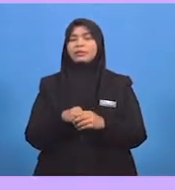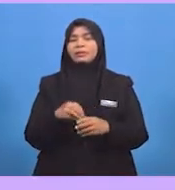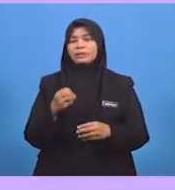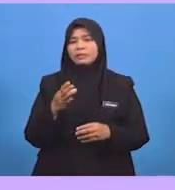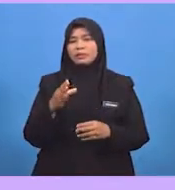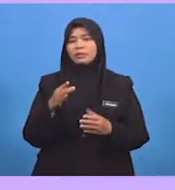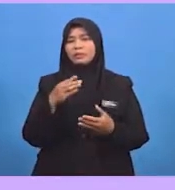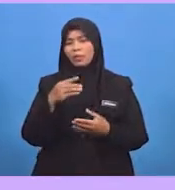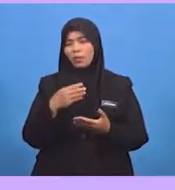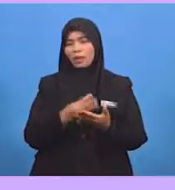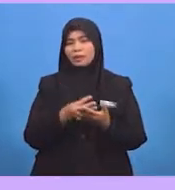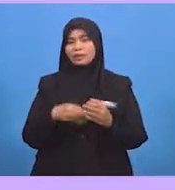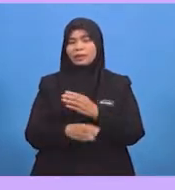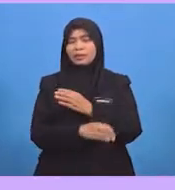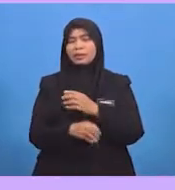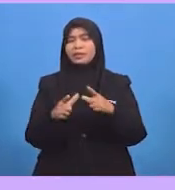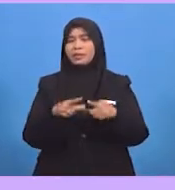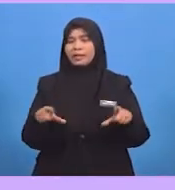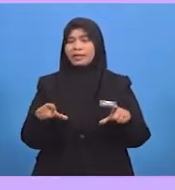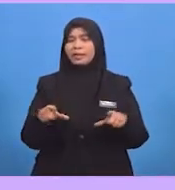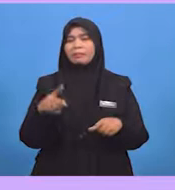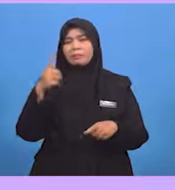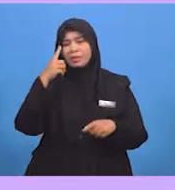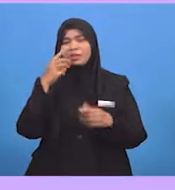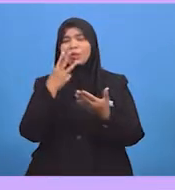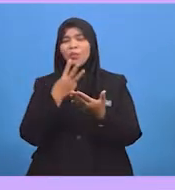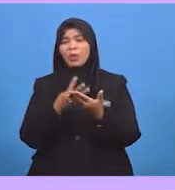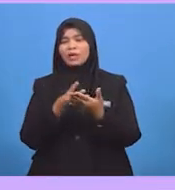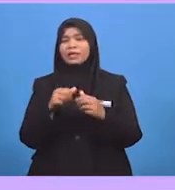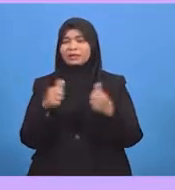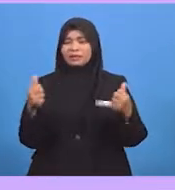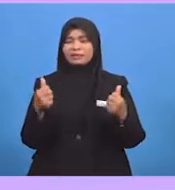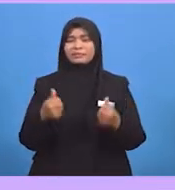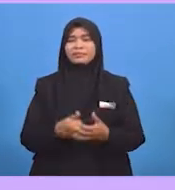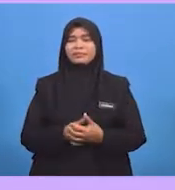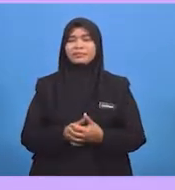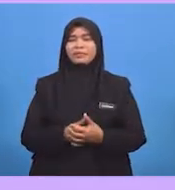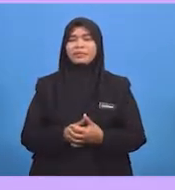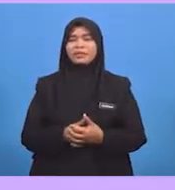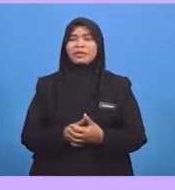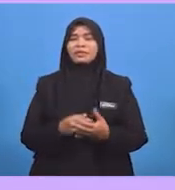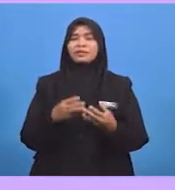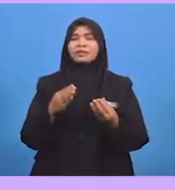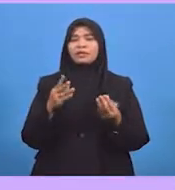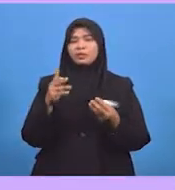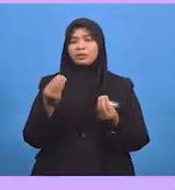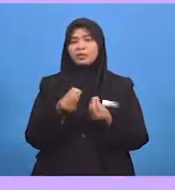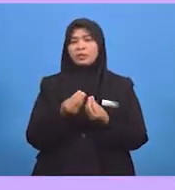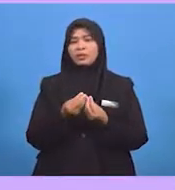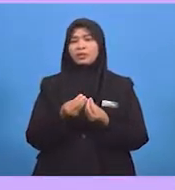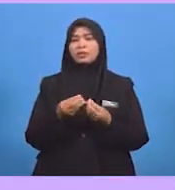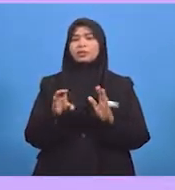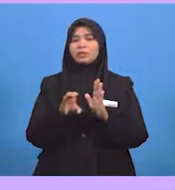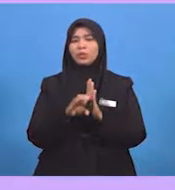negara lain, atau disebut mata wang asing. Contohnya, kadar pertukaran di antara dolar